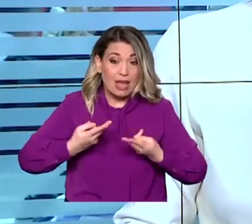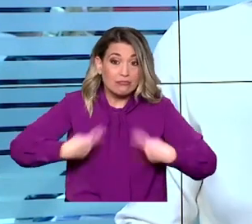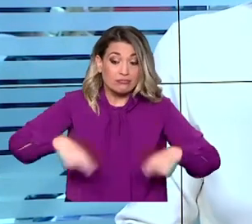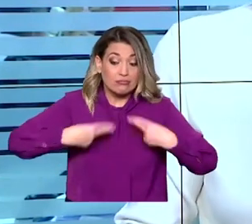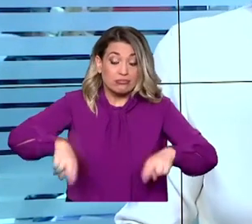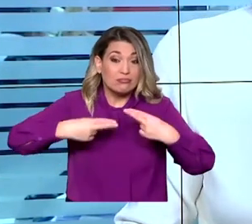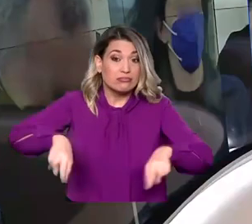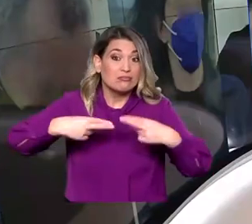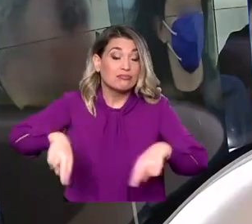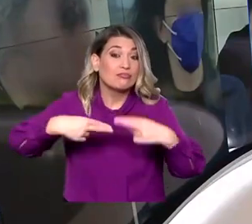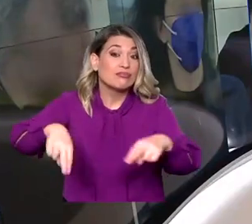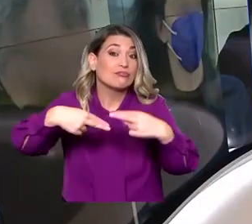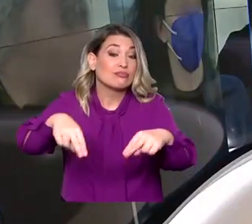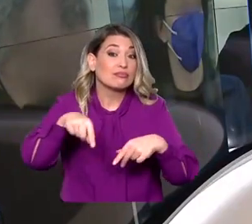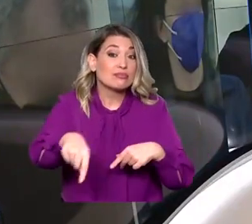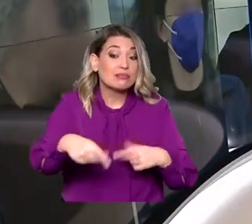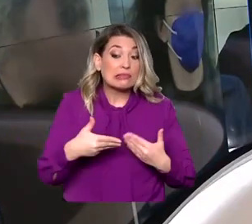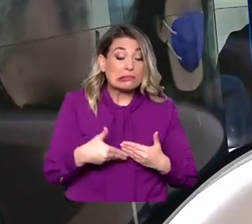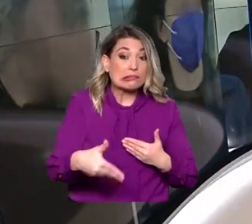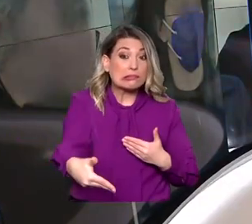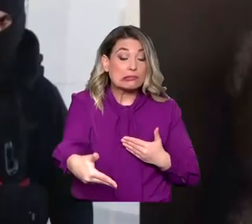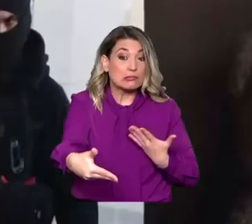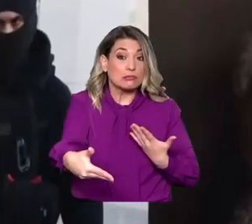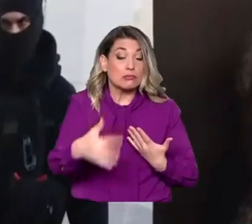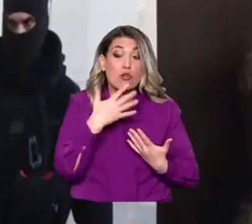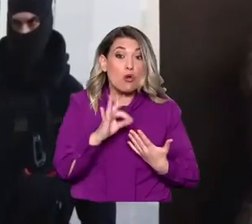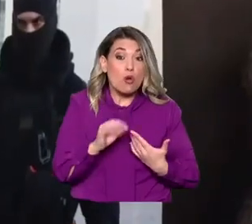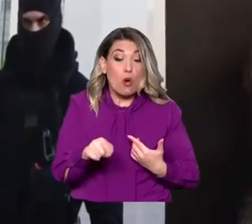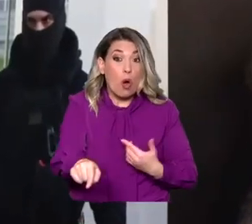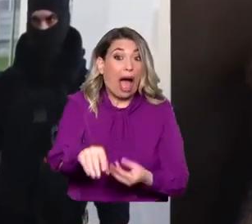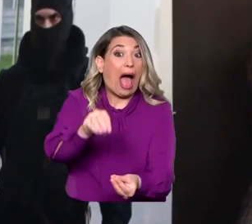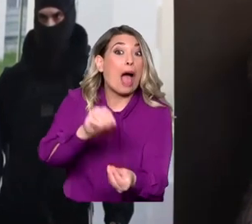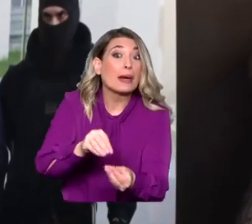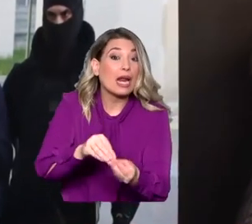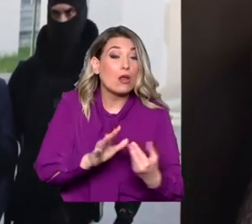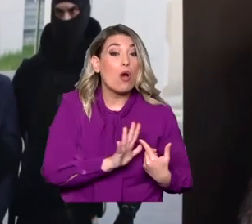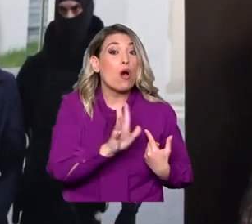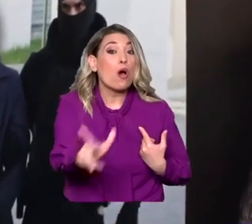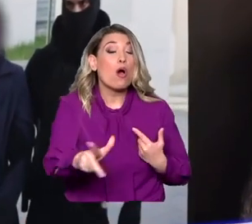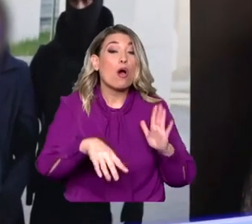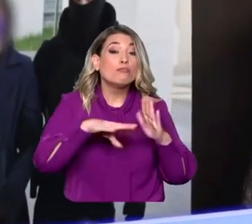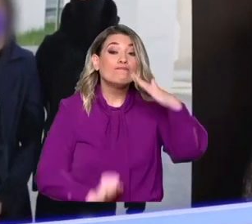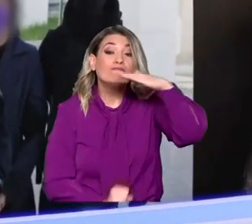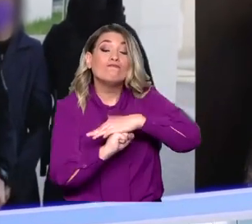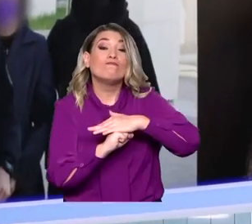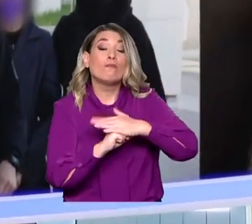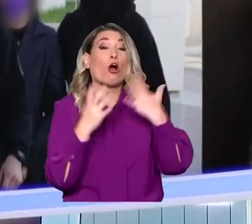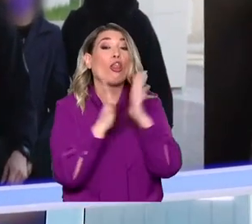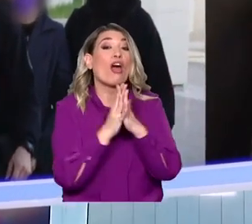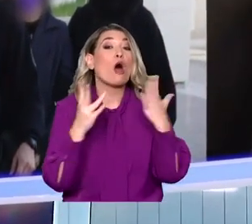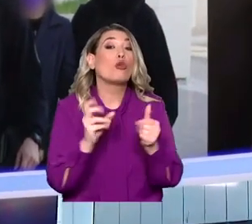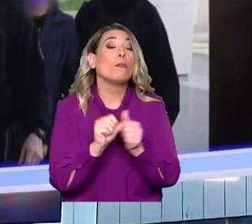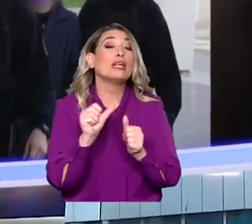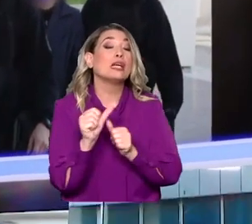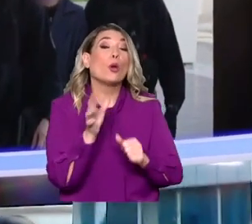ολοκληρωθεί η δίκη τους αρχές απρίλη τελειώνει το 18μηνο τώρα όσον αφορά τις εντάσεις ναι ήτανε πάρα πολλές